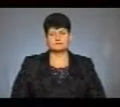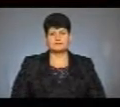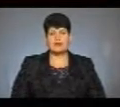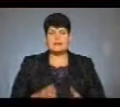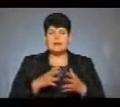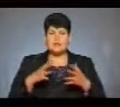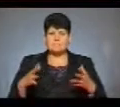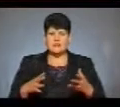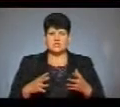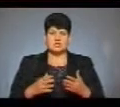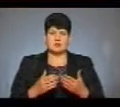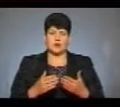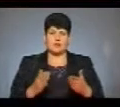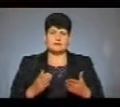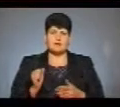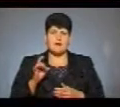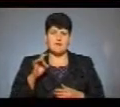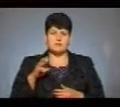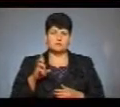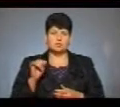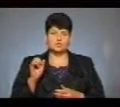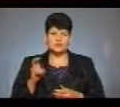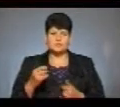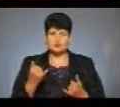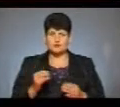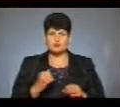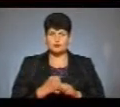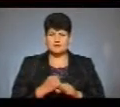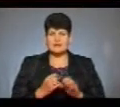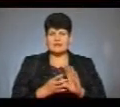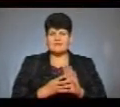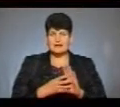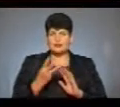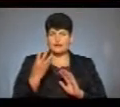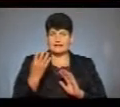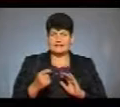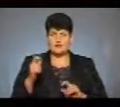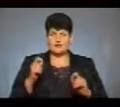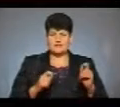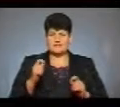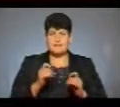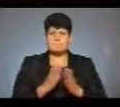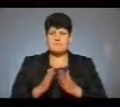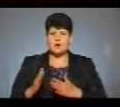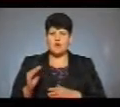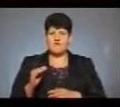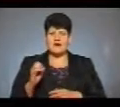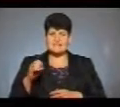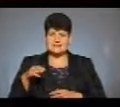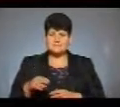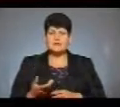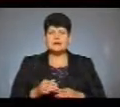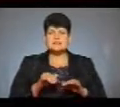Найбільша колекція артбуків в Тернополі. Такий рекорд сьогодні встановили під час 9-го триденного фестивалю «Бібліофест». Захід розпочався